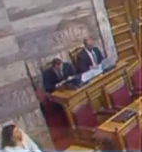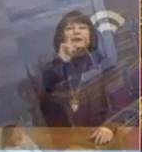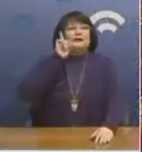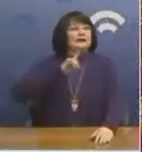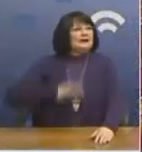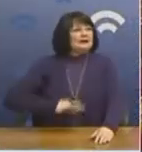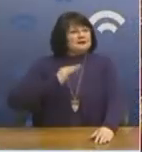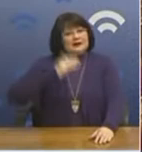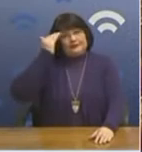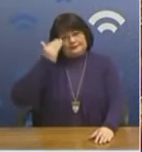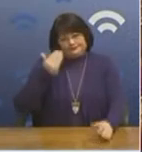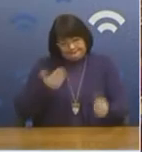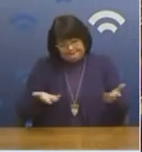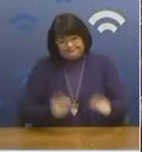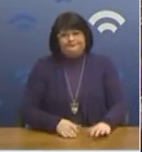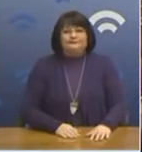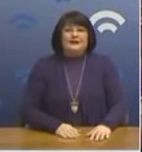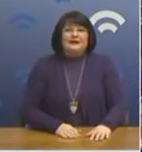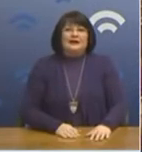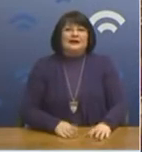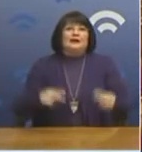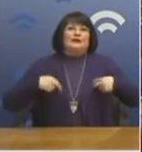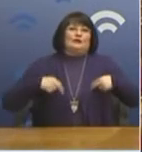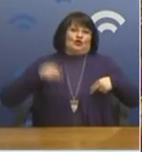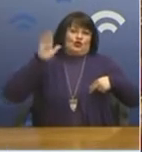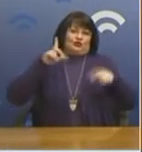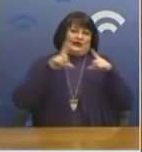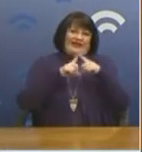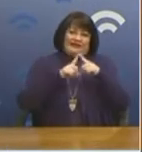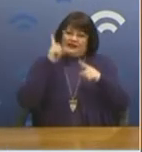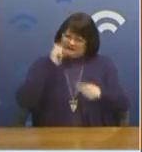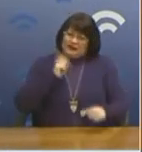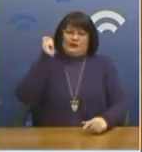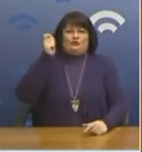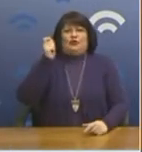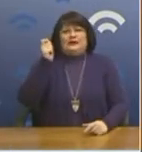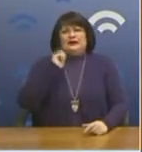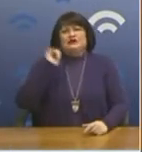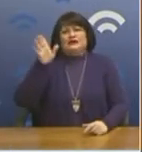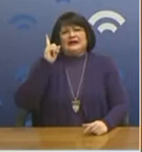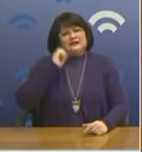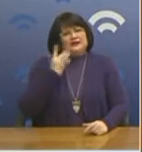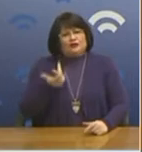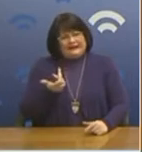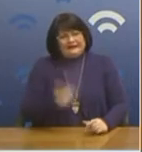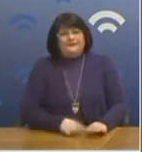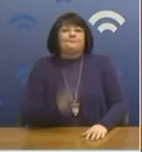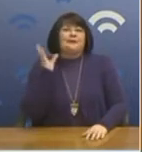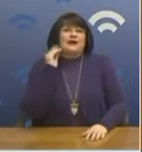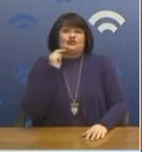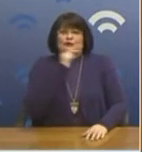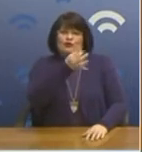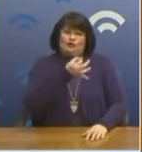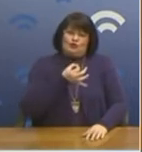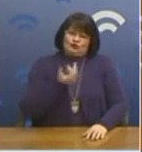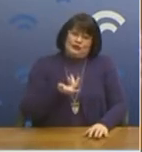συνάδελφοι, σέβομαι αυτό που είπε ο κύριος Δένδιας για την εξωτερική πολιτική. Άκουσα και τον κύριο Πρωθυπουργό να λέει